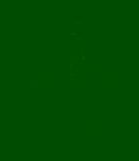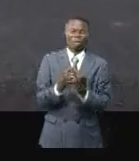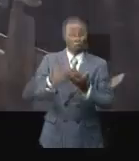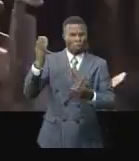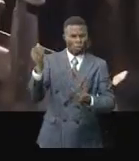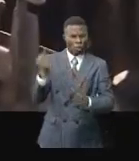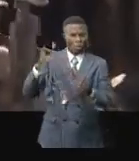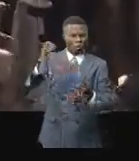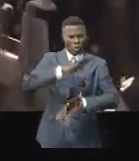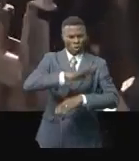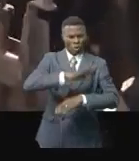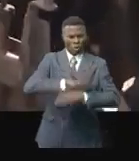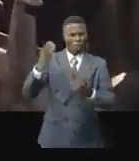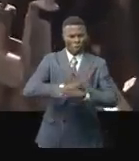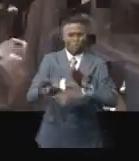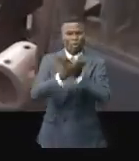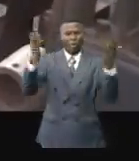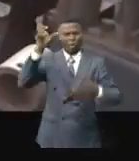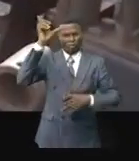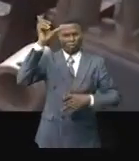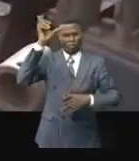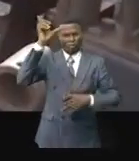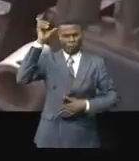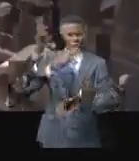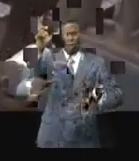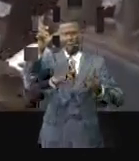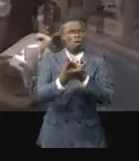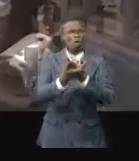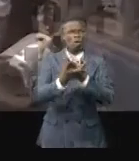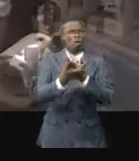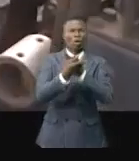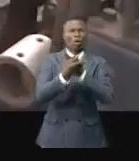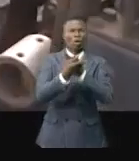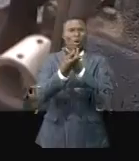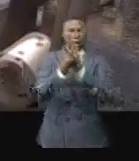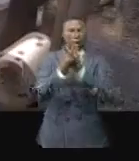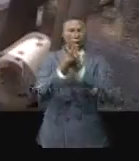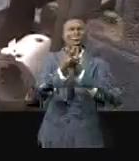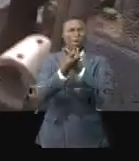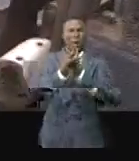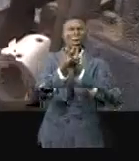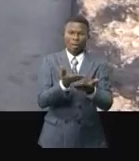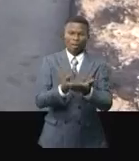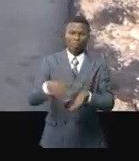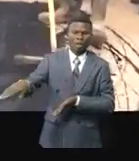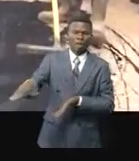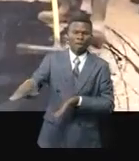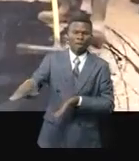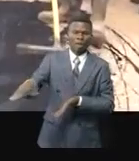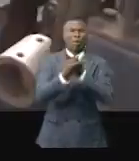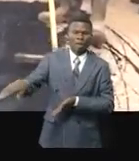de la varie urbaine de Lubumbashi et de tant d'autres entités, s'inscrit faire. C'est le boulevard Katouba,